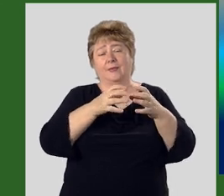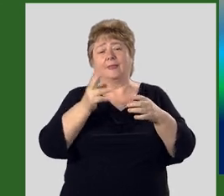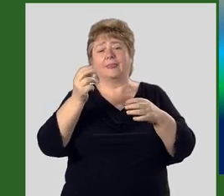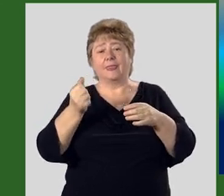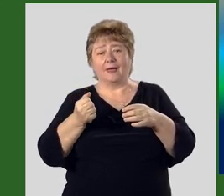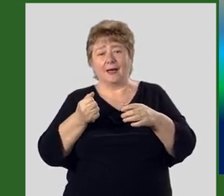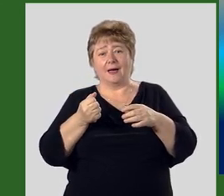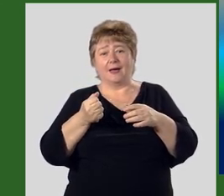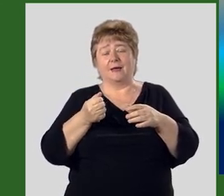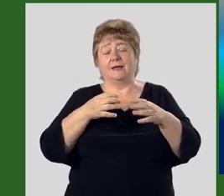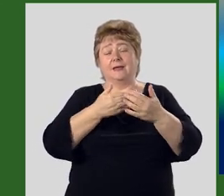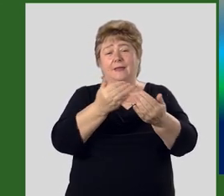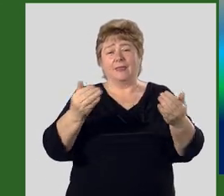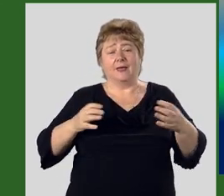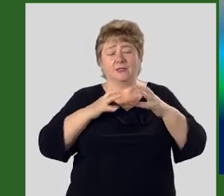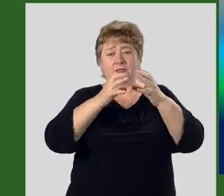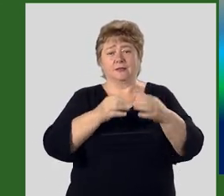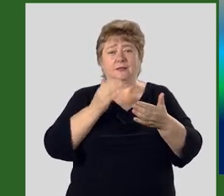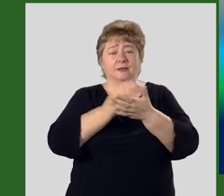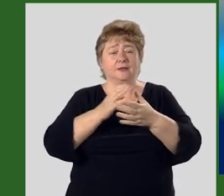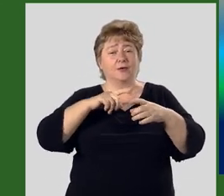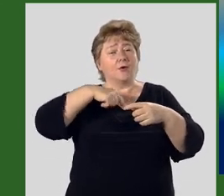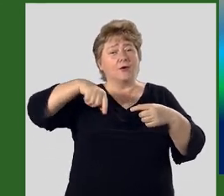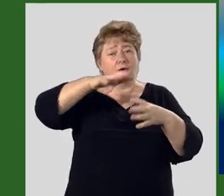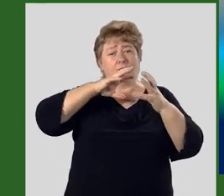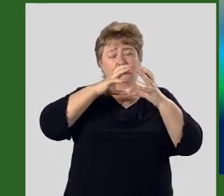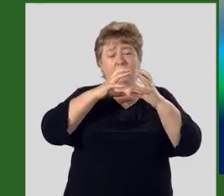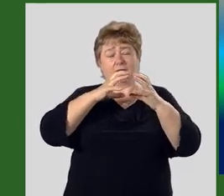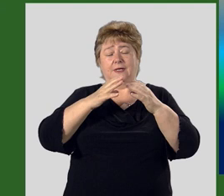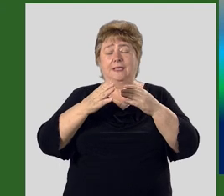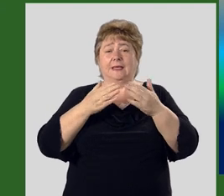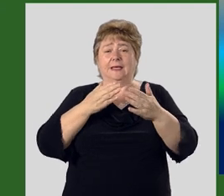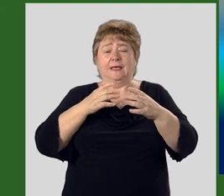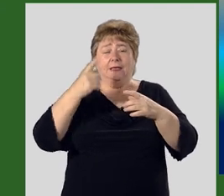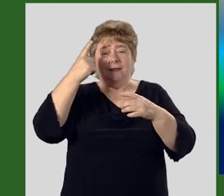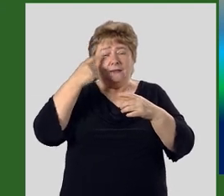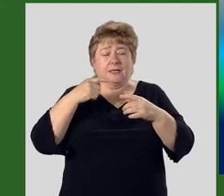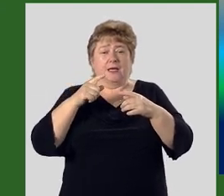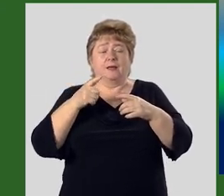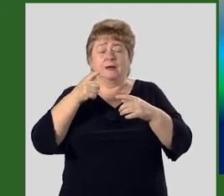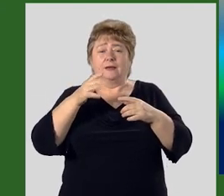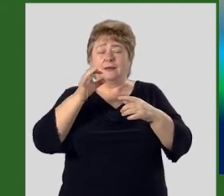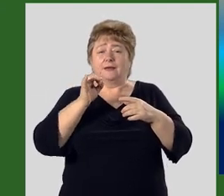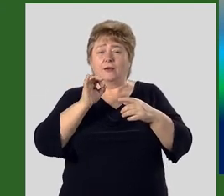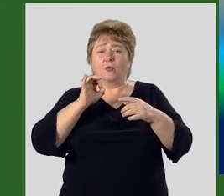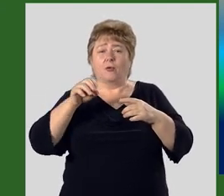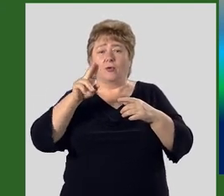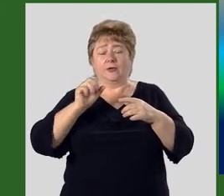Да, ведь наша Земля имеет шарообразную форму, или, как мы уже с вами знаем,